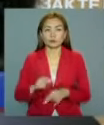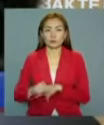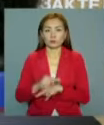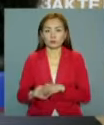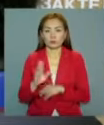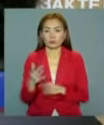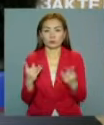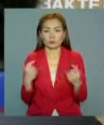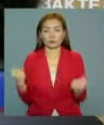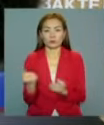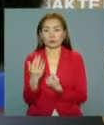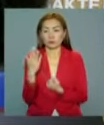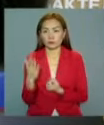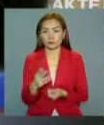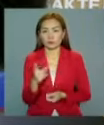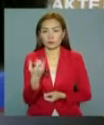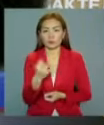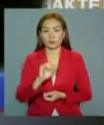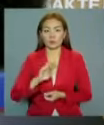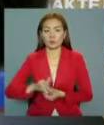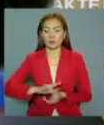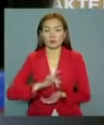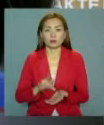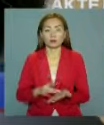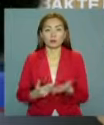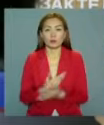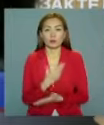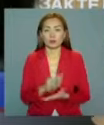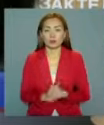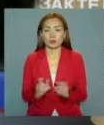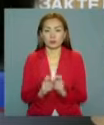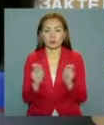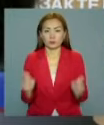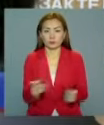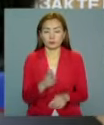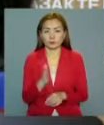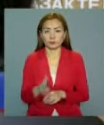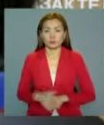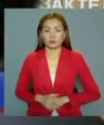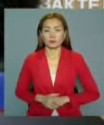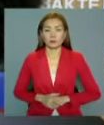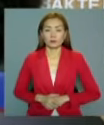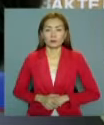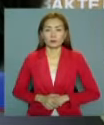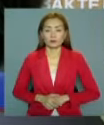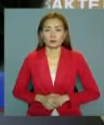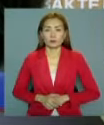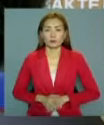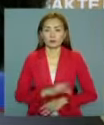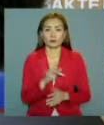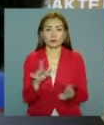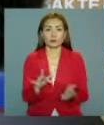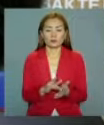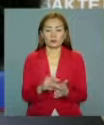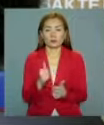қосуына үлкен үлесін қосатын Зейін Атырау орталығының жаңа форматта ашылуы деп жатырмыз. Жалпы бұндай